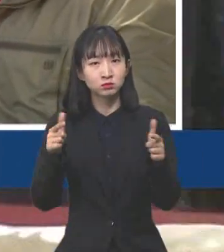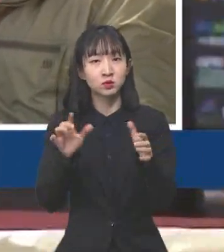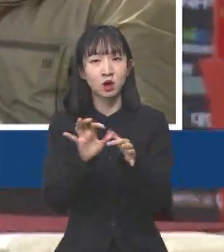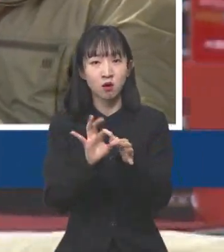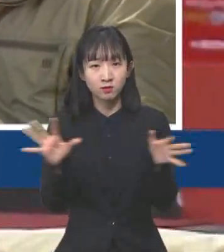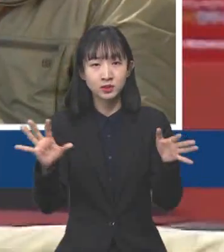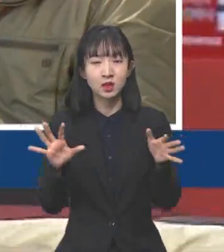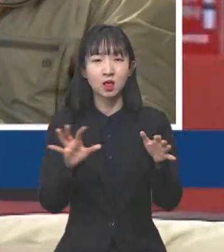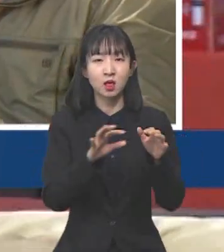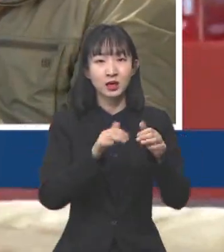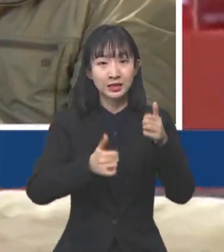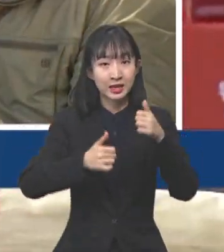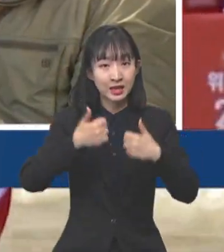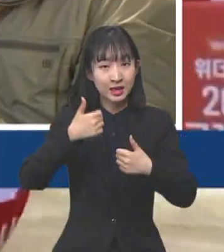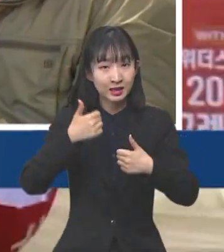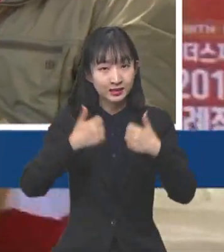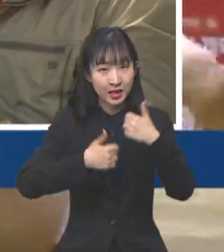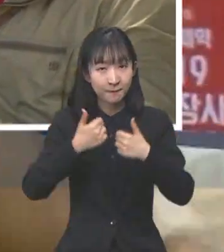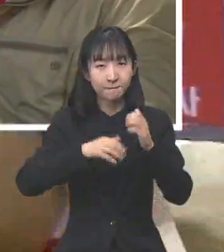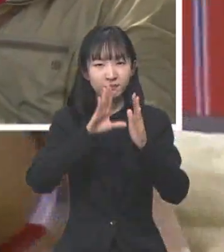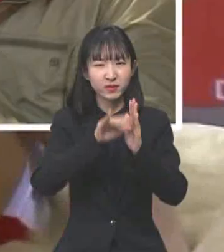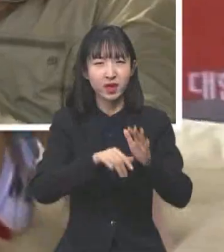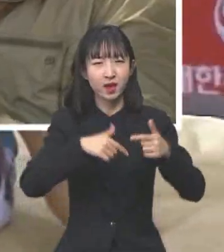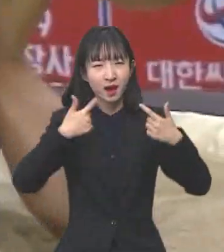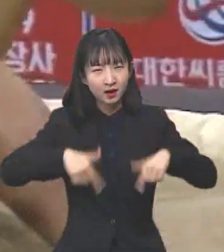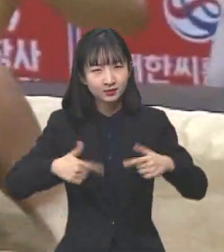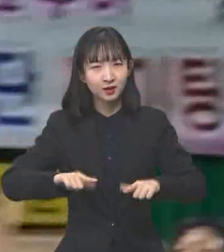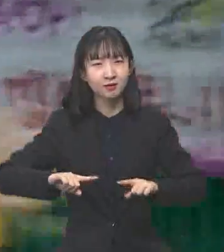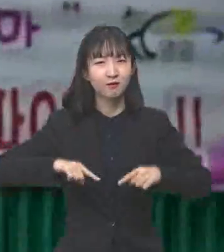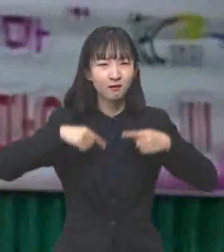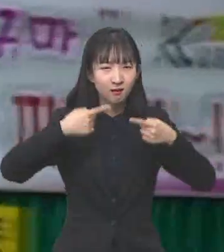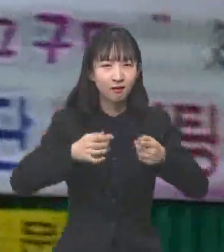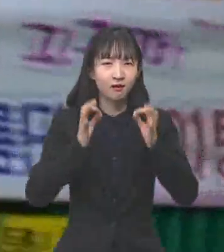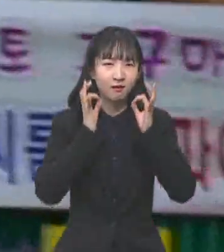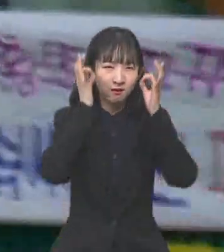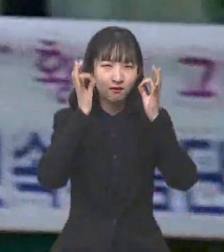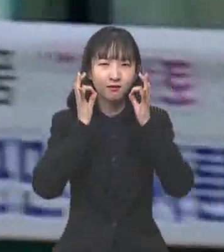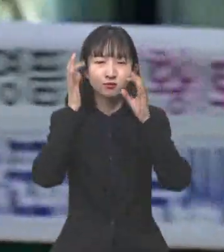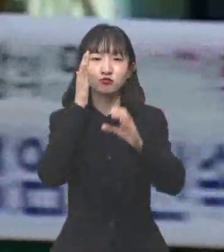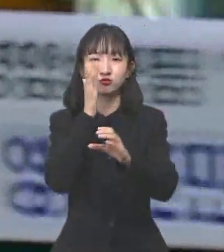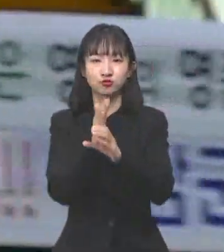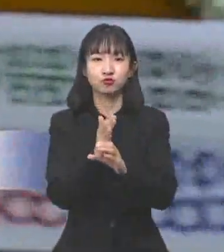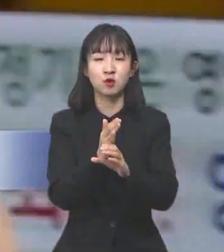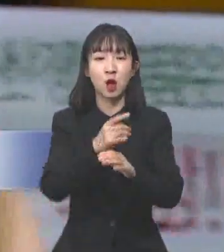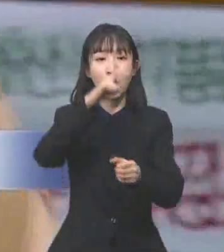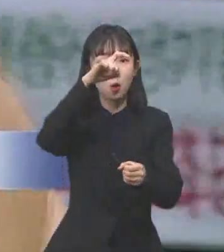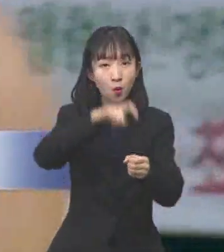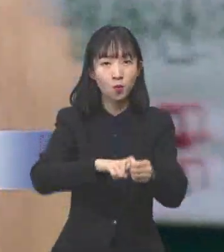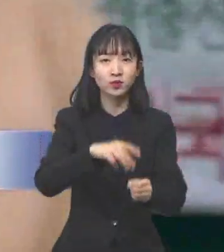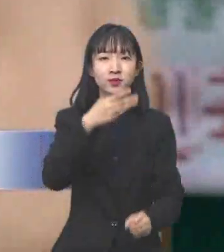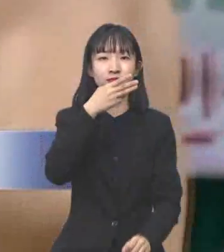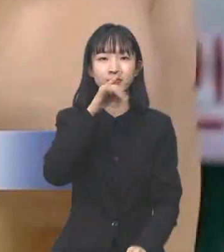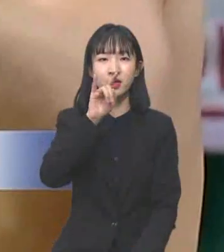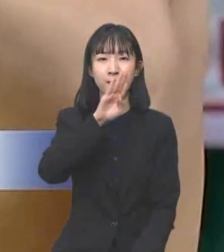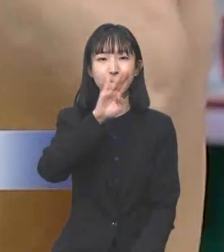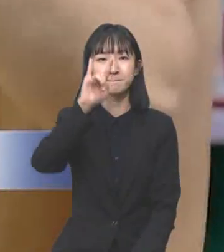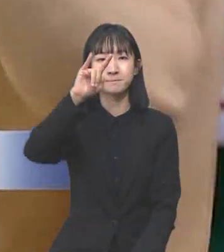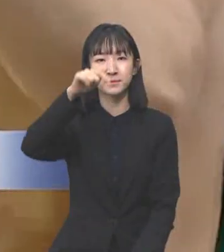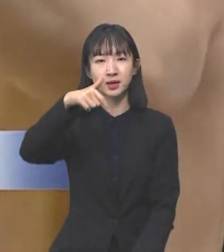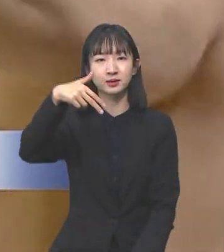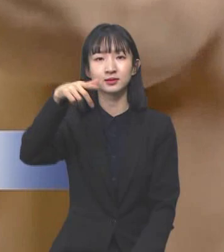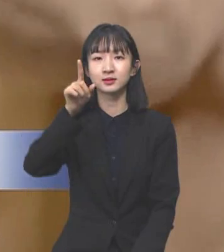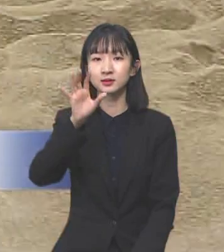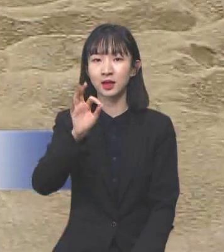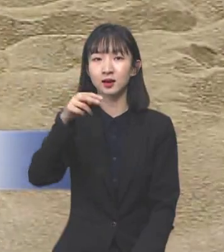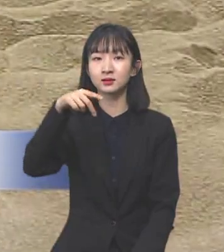한방 정모 차 생활 다해 사는 모습을 현재 목표는 태백 장사라는 황찬성 선수 실험의